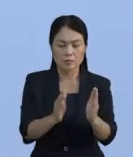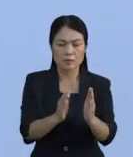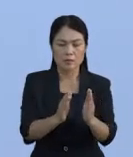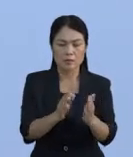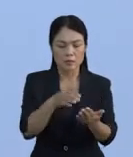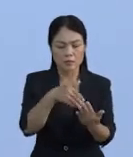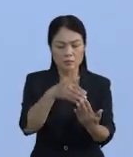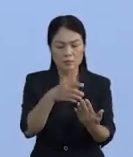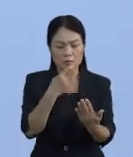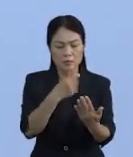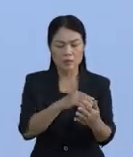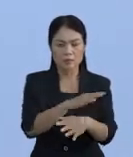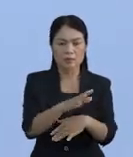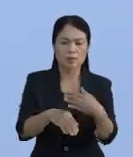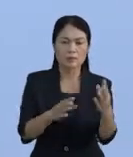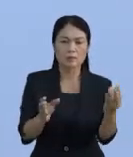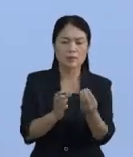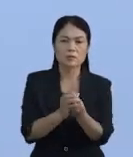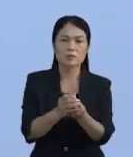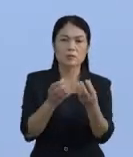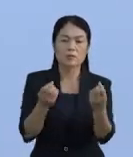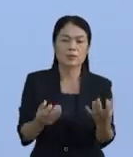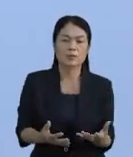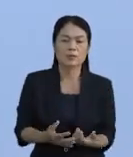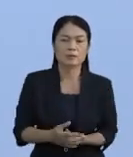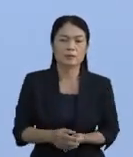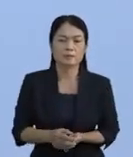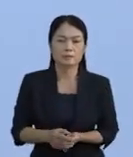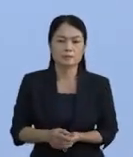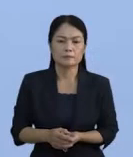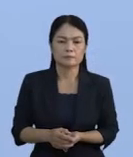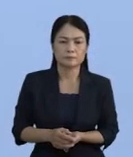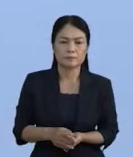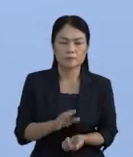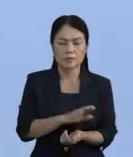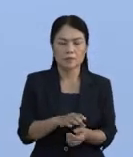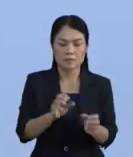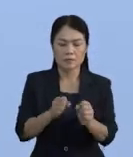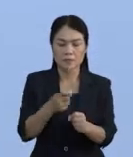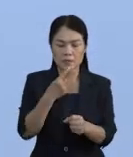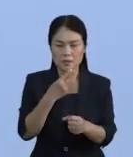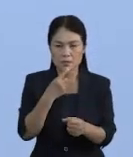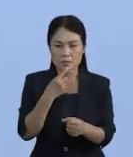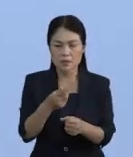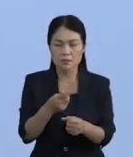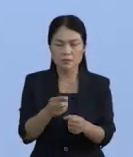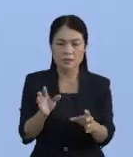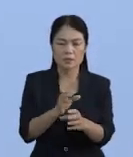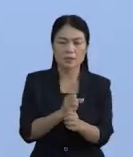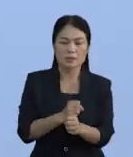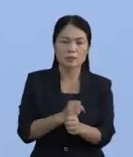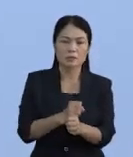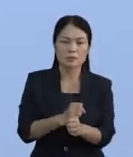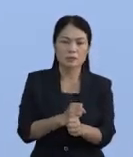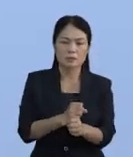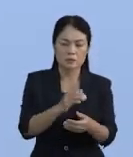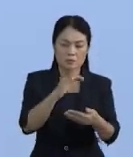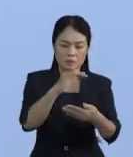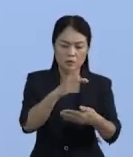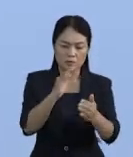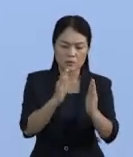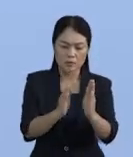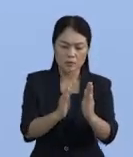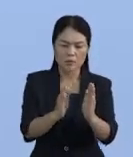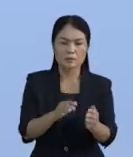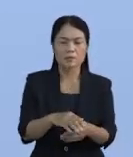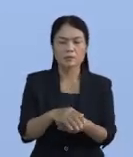hôm này tiếng ăn này miên chấm luôn còn mang cồn mà còn ai chạy bàn đấy cồn nè cụp tôi đây là cụp hạt qua cả